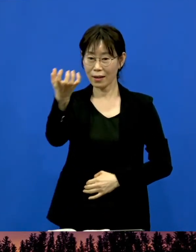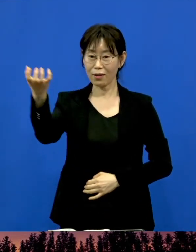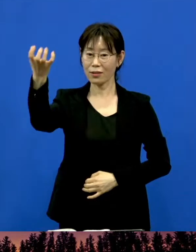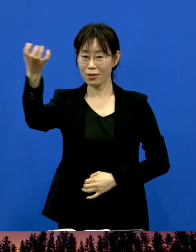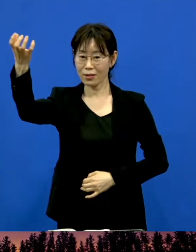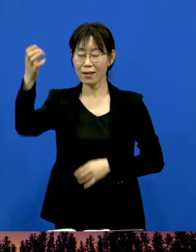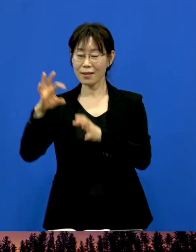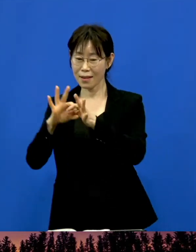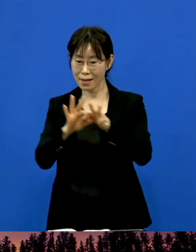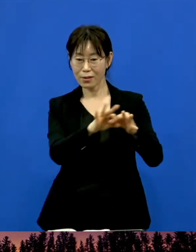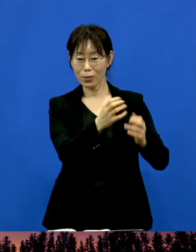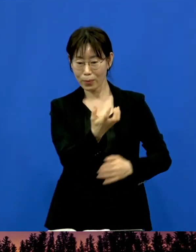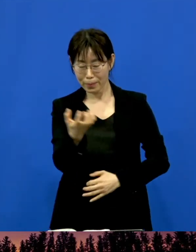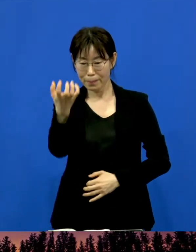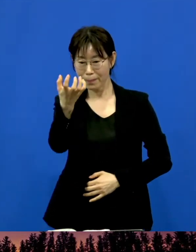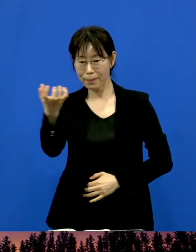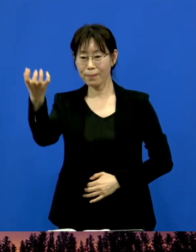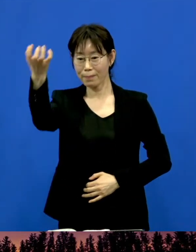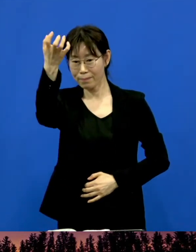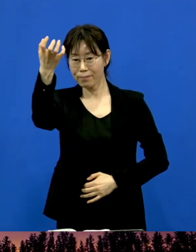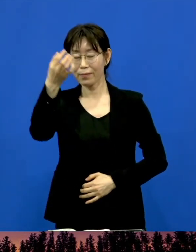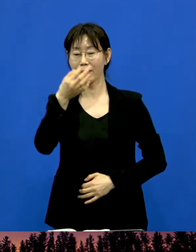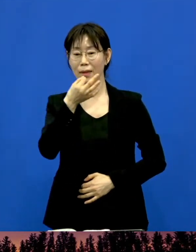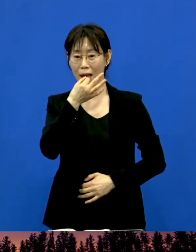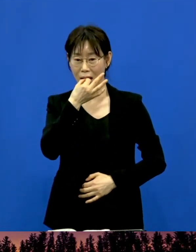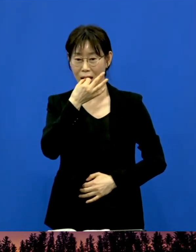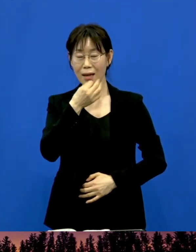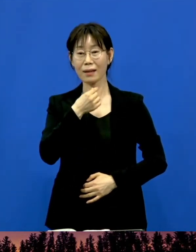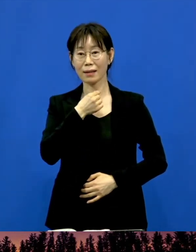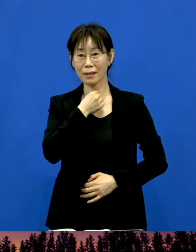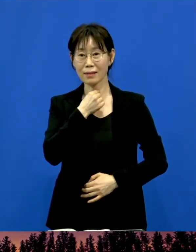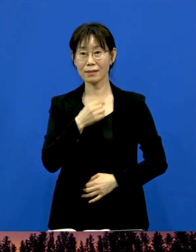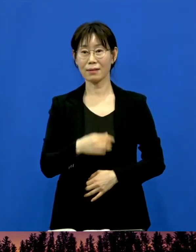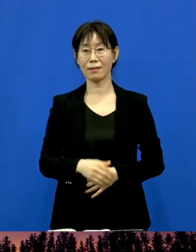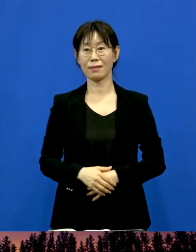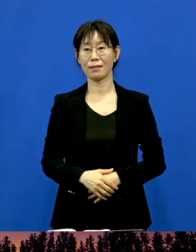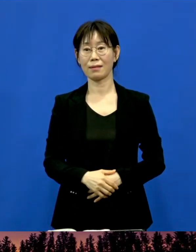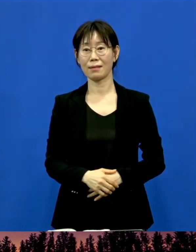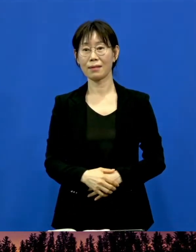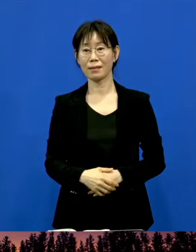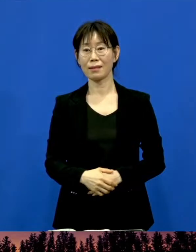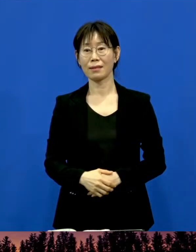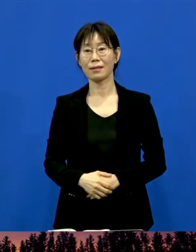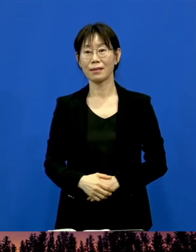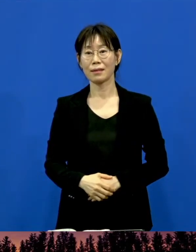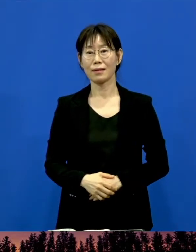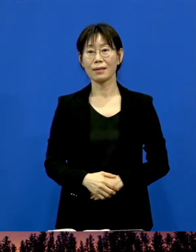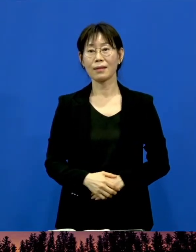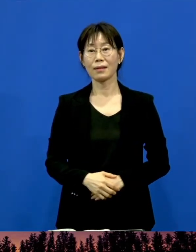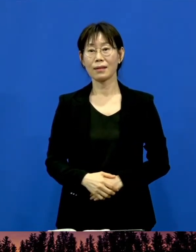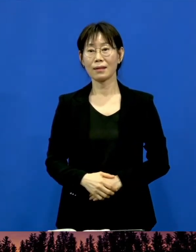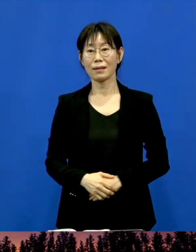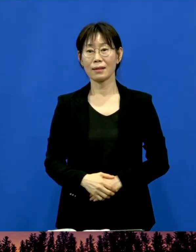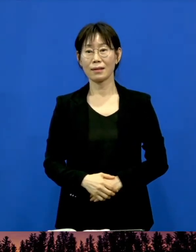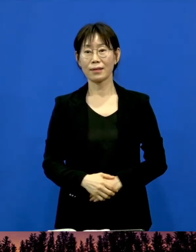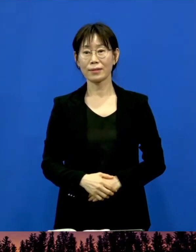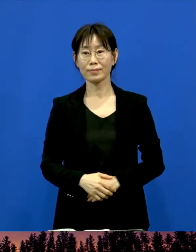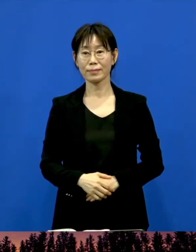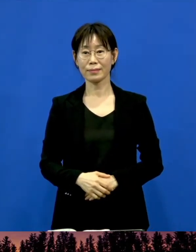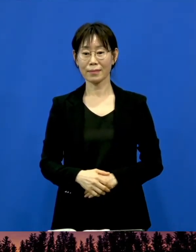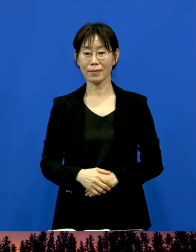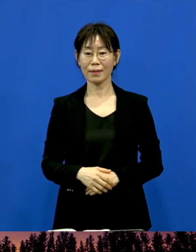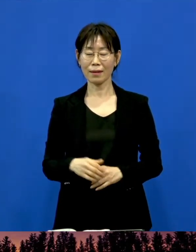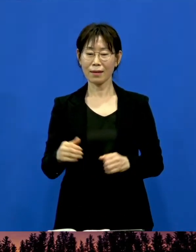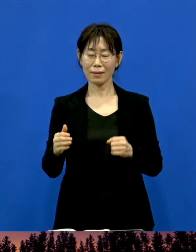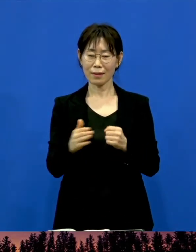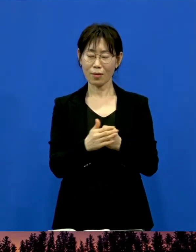되는 거잖아요. 그죠? 오늘 이 시대에 업그레이드를 계속 해야 돼요. 그래서 우리는 그걸 뭐예요? 업그레이드의 영이